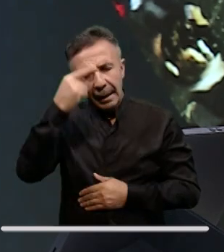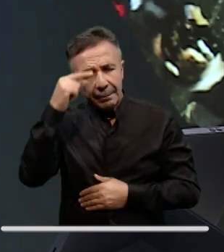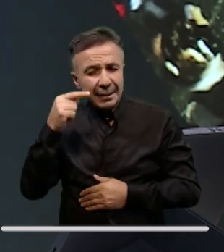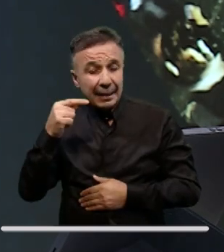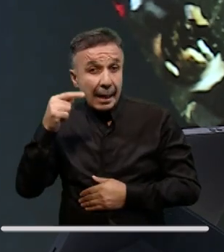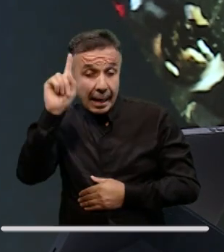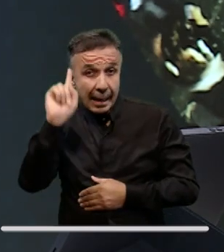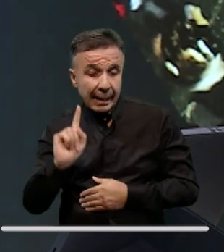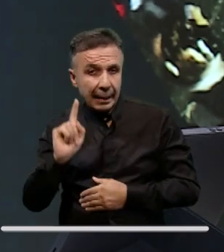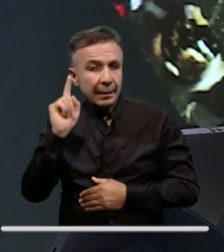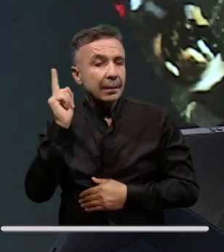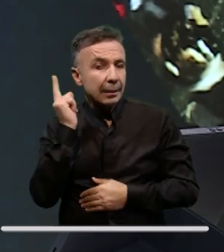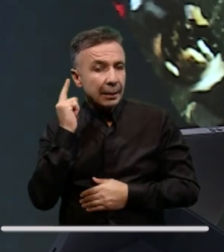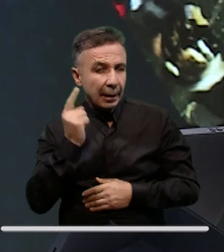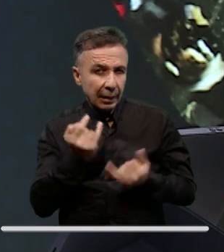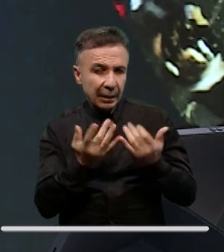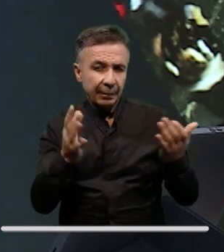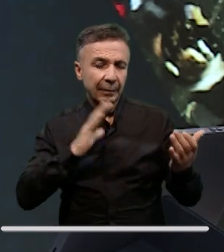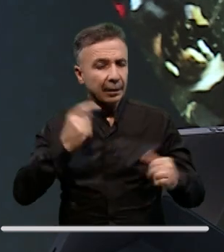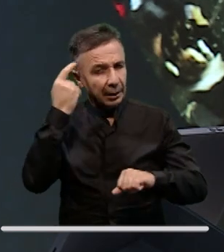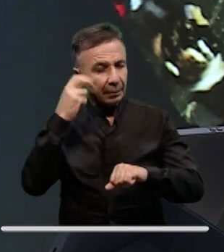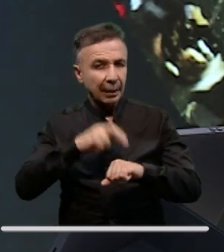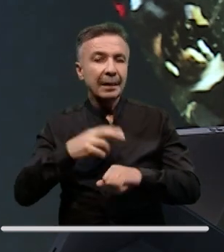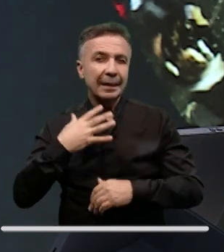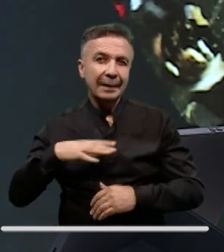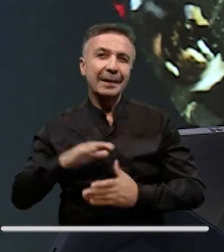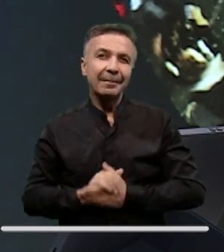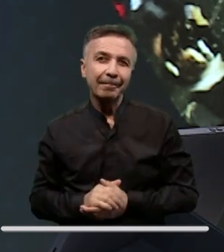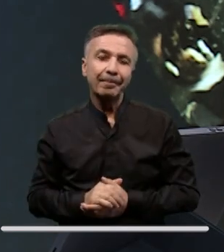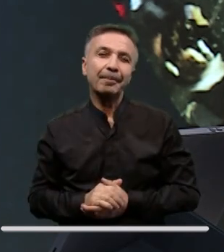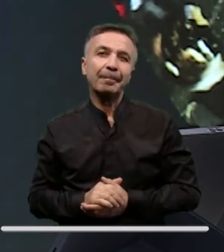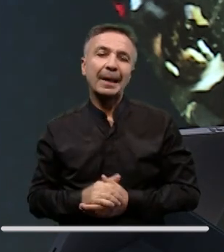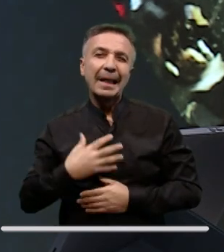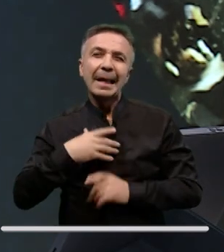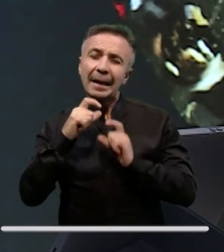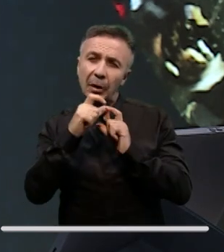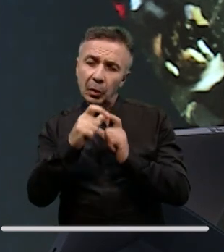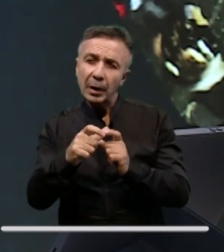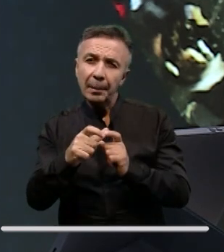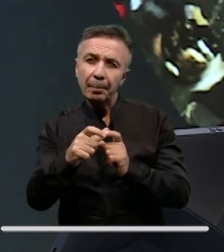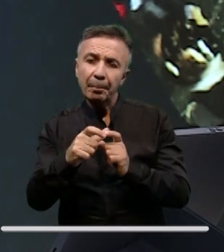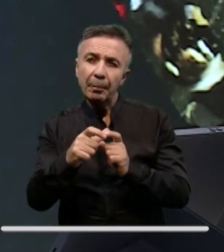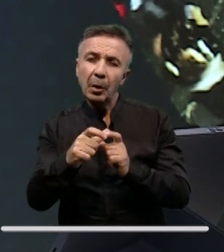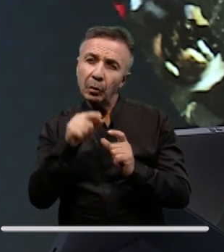ilk kez dinleyenler vardır onlar için bir kez hatırlatmak istedim diyanet soralim @dygalkan